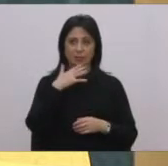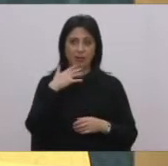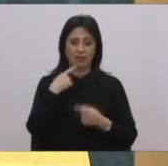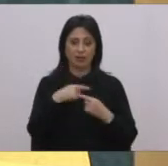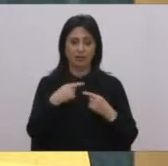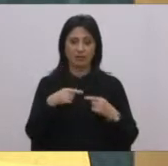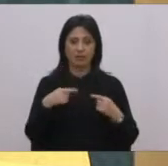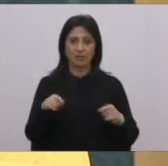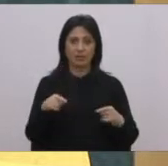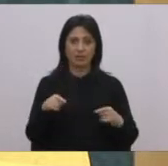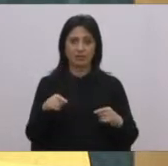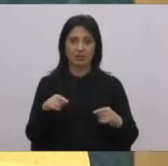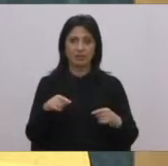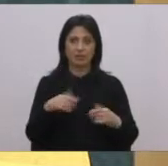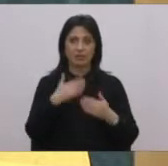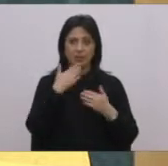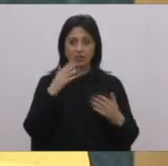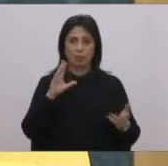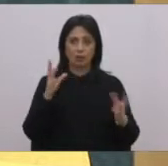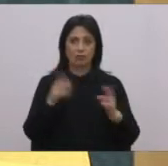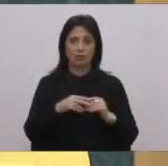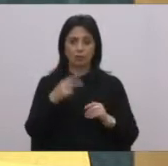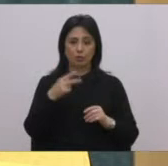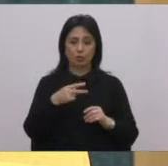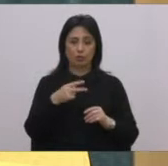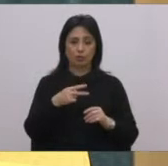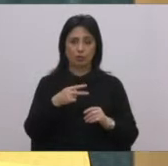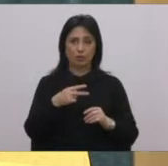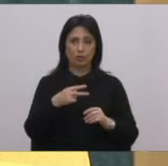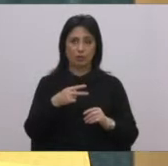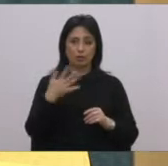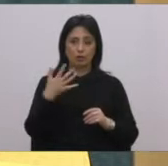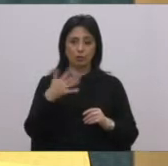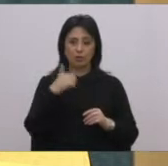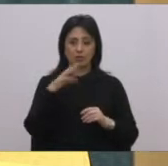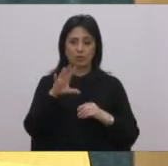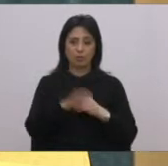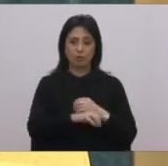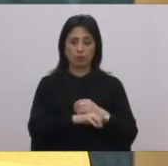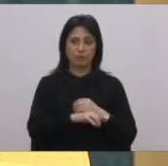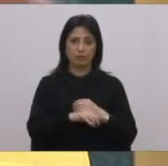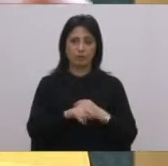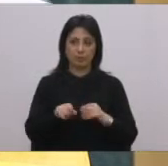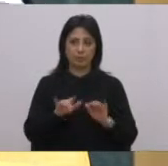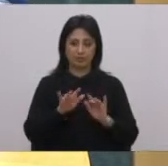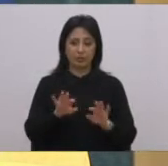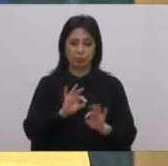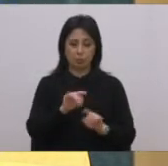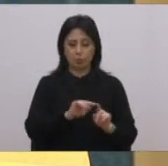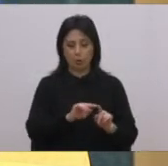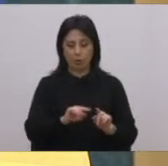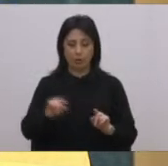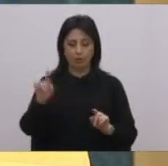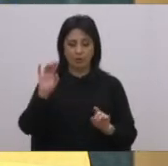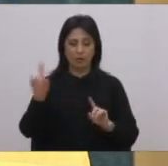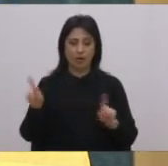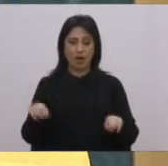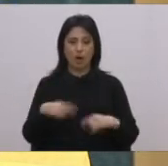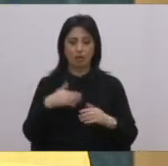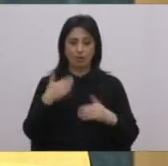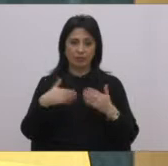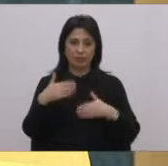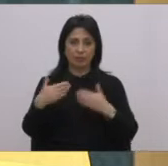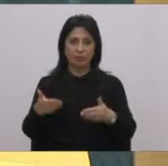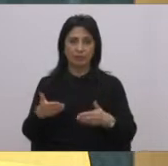schwa, sabolo, jamshi, uretas, da, hutitlis, bolos, fizan, mi-am dinare proiecte, bis, ganhorciele, bis, qual da